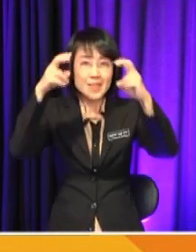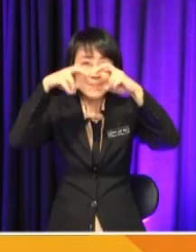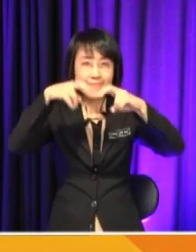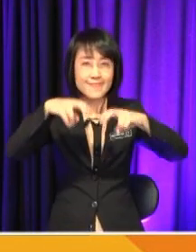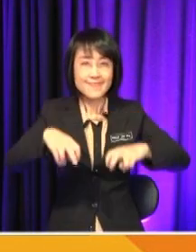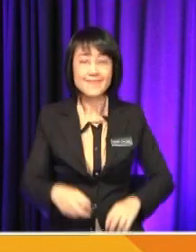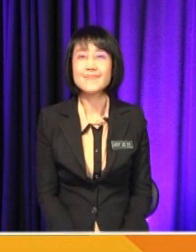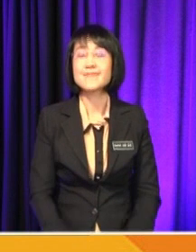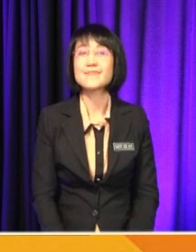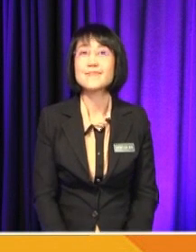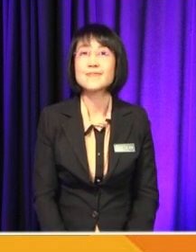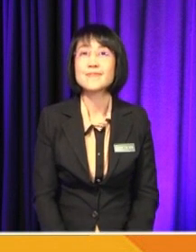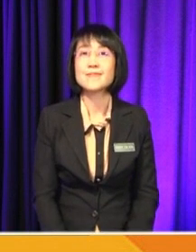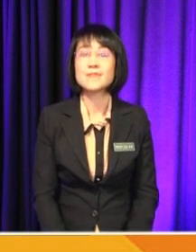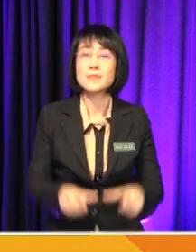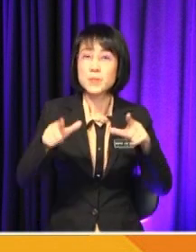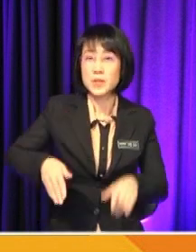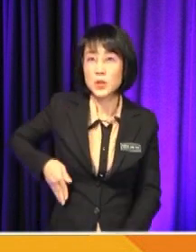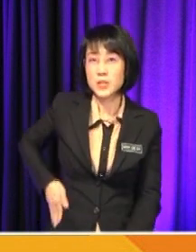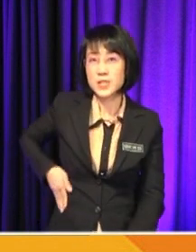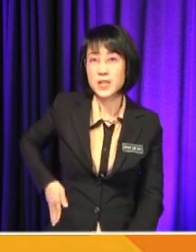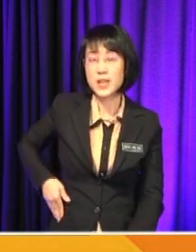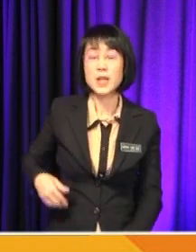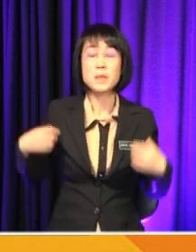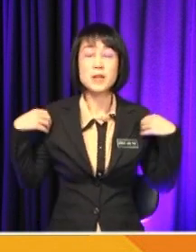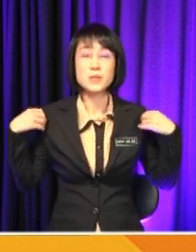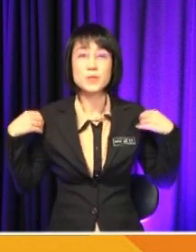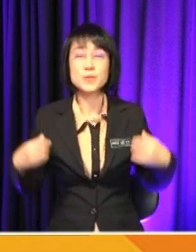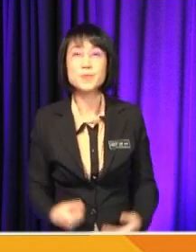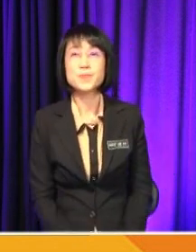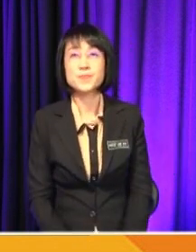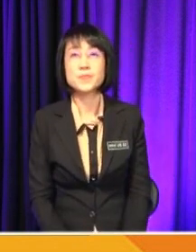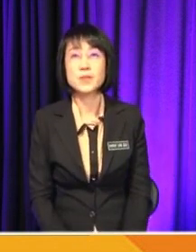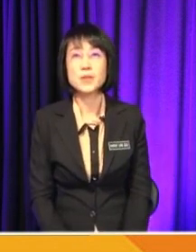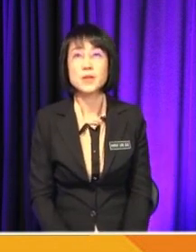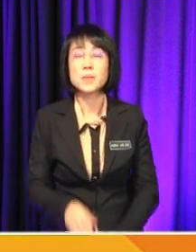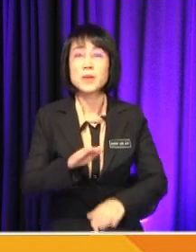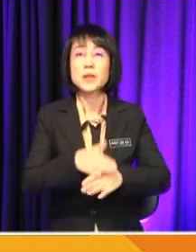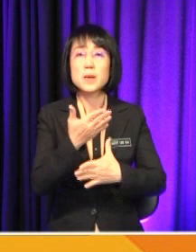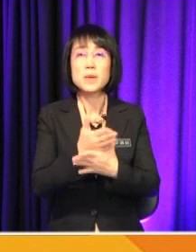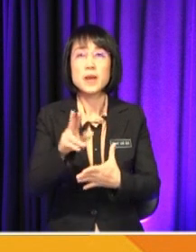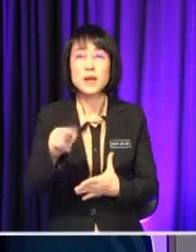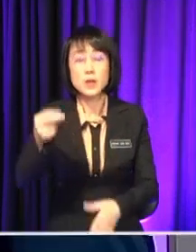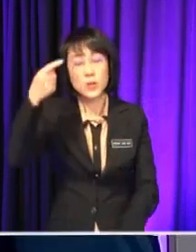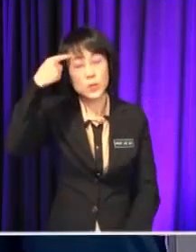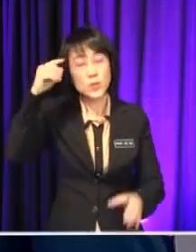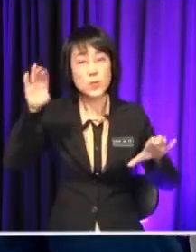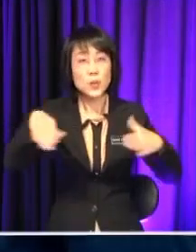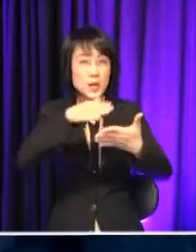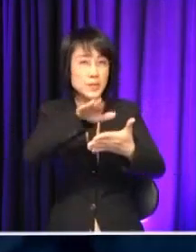itu letak pada bagian koce baju Oke dan pada bagian-bagian yang yang untuk penyesatan